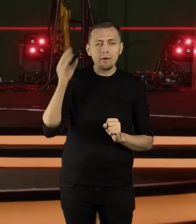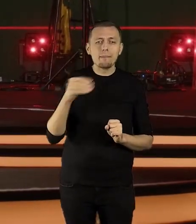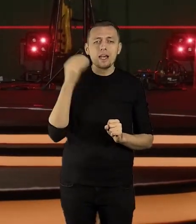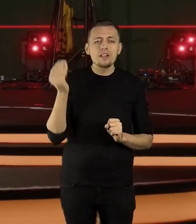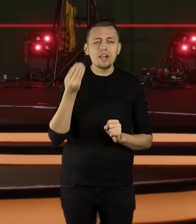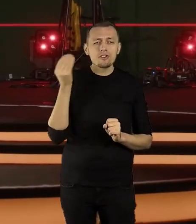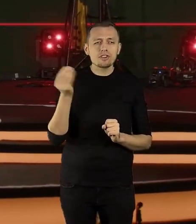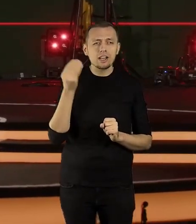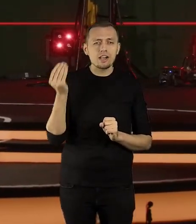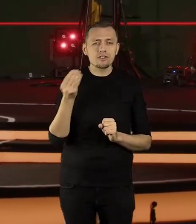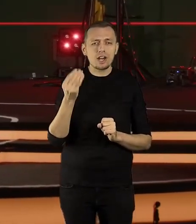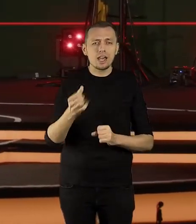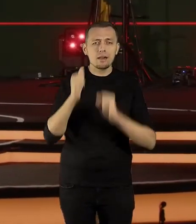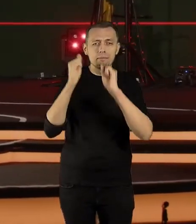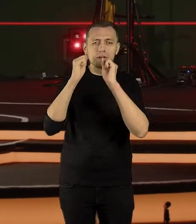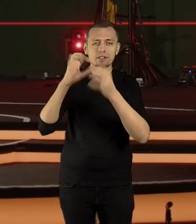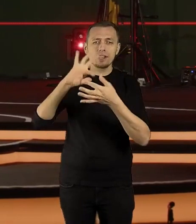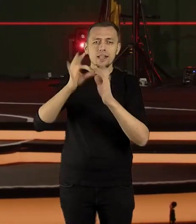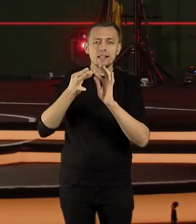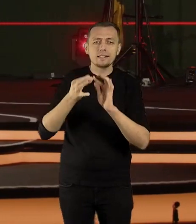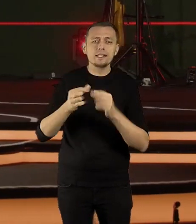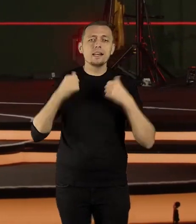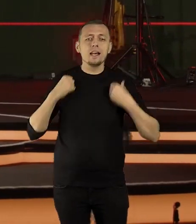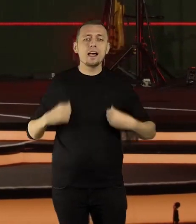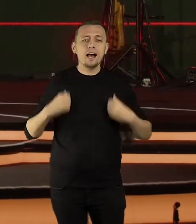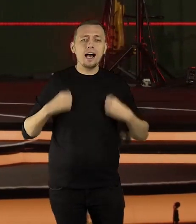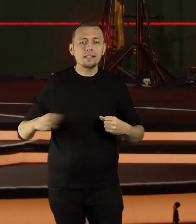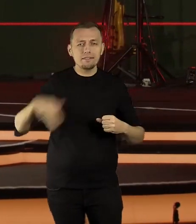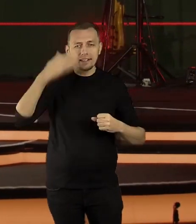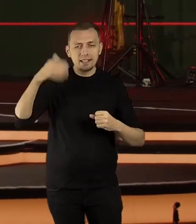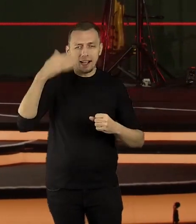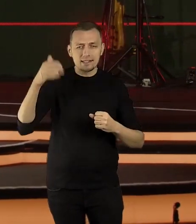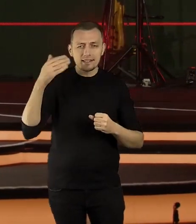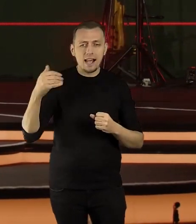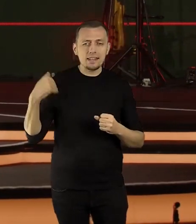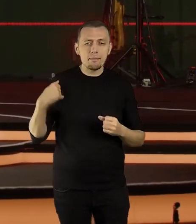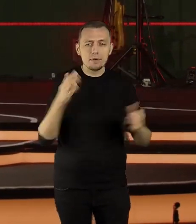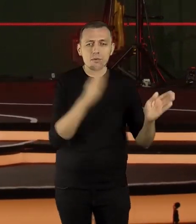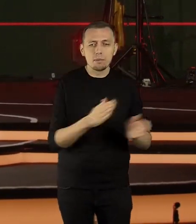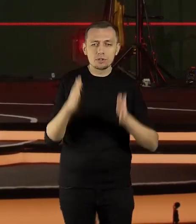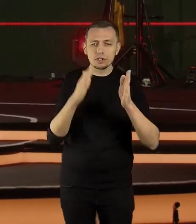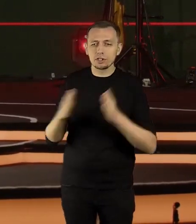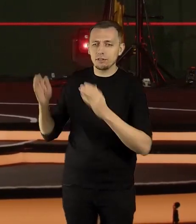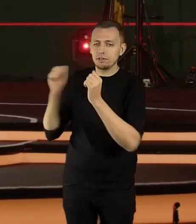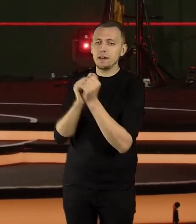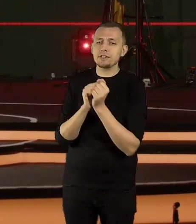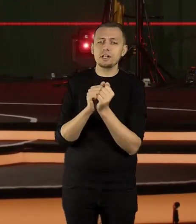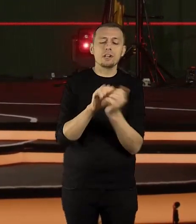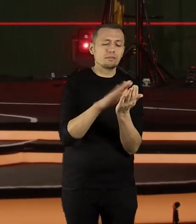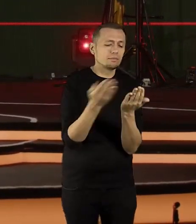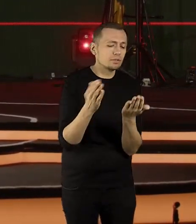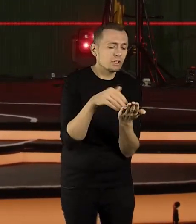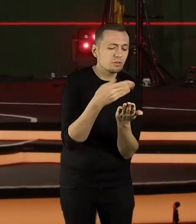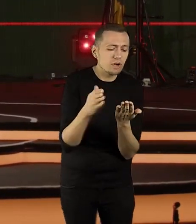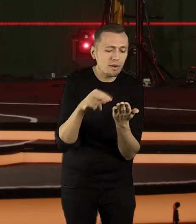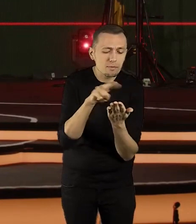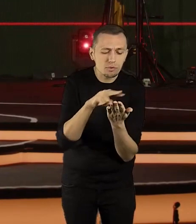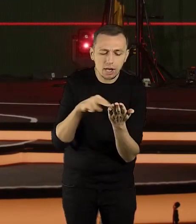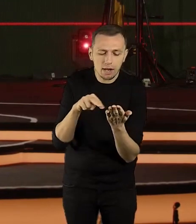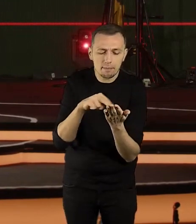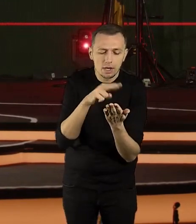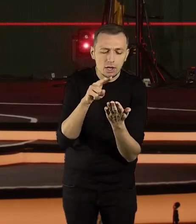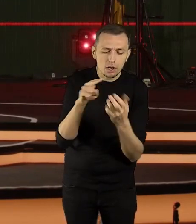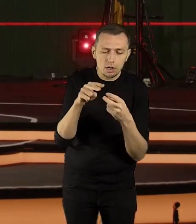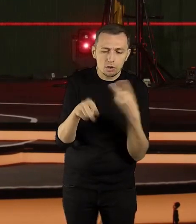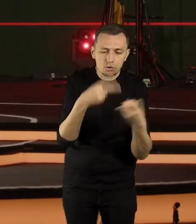adwentowych, dotarłem do kazania jednego z moich ulubionych kaznodziei, który zainspirował mnie do tego, żeby pierwszy